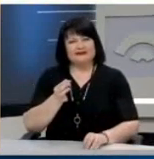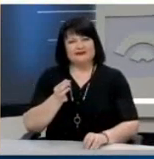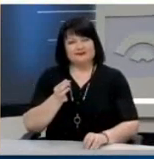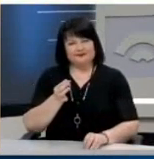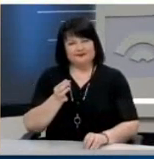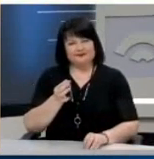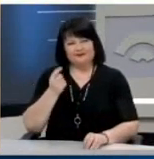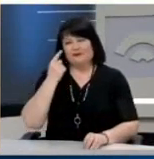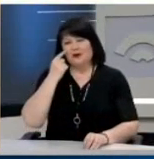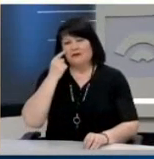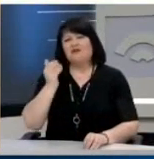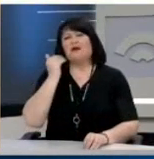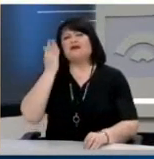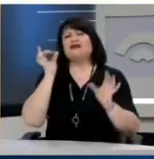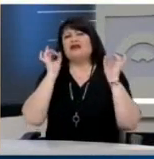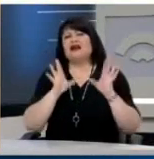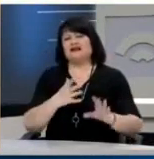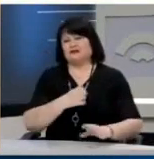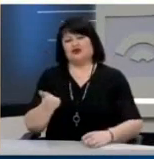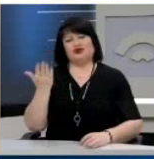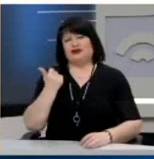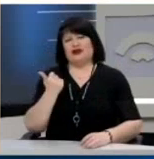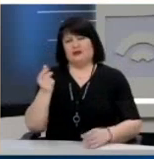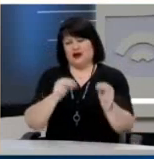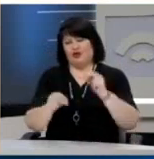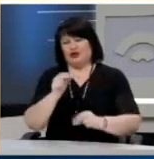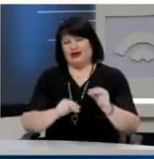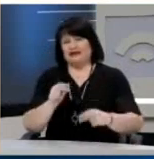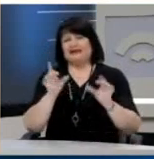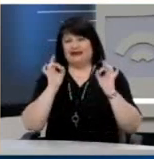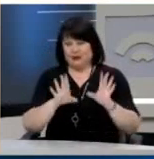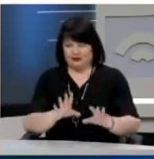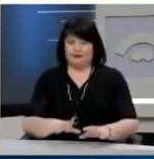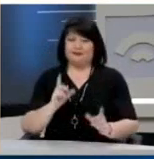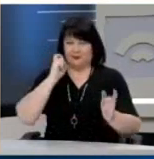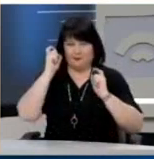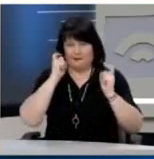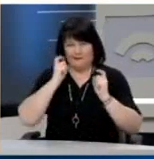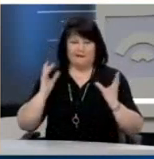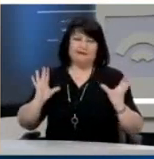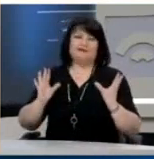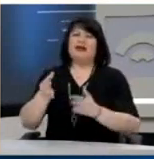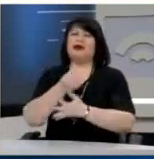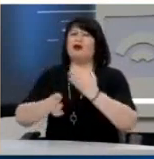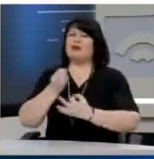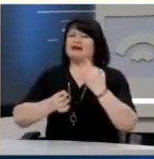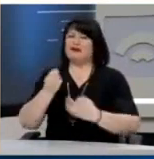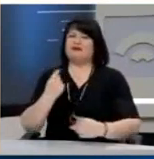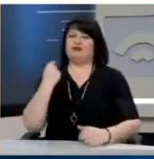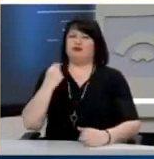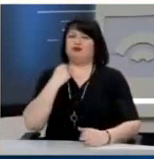πλήρως η αξιοπιστία σας. Ότι θα σας εμπιστευτεί ο ελληνικός λαός στις επόμενες εκλογές. Λαμβάνοντας υπόψη όλες τις προηγούμενες προβλέψεις,